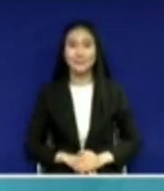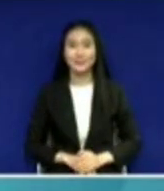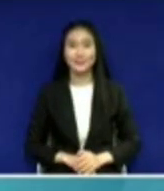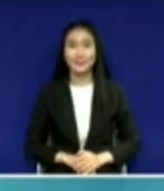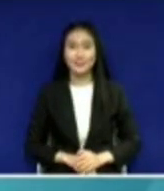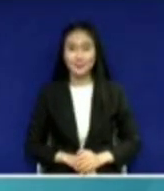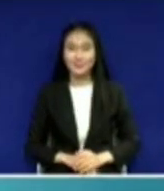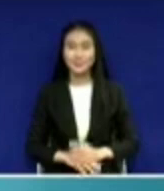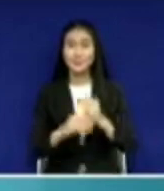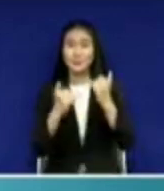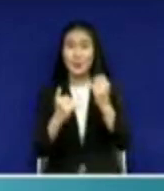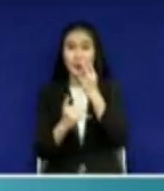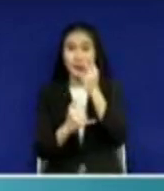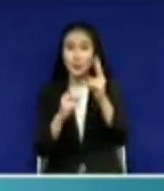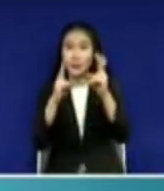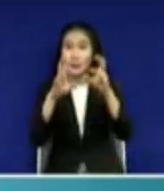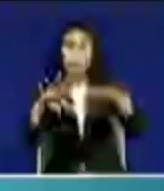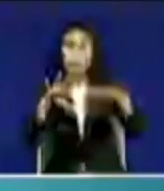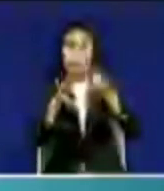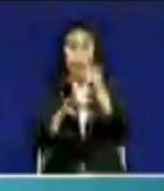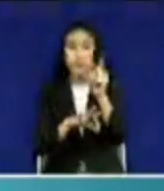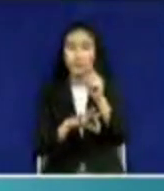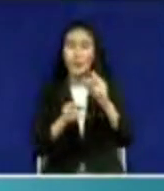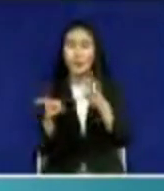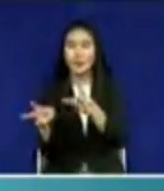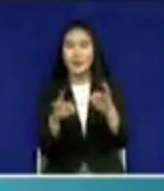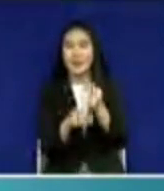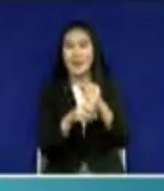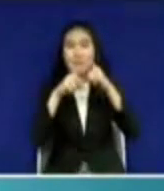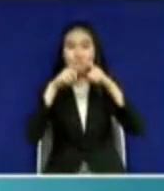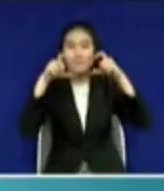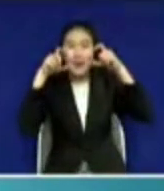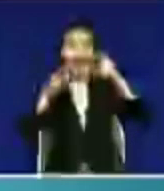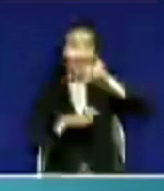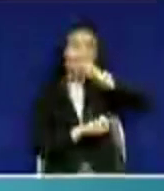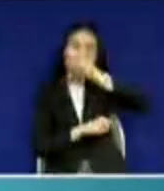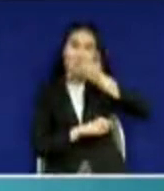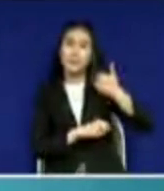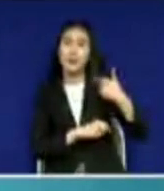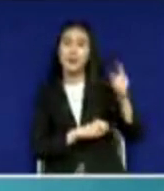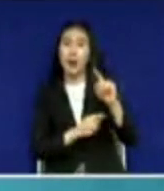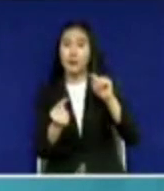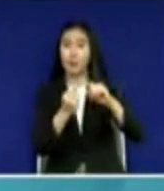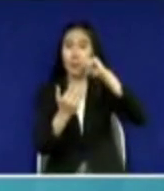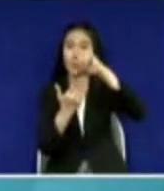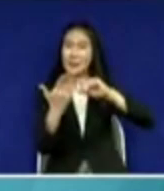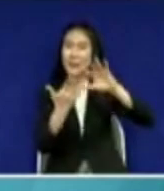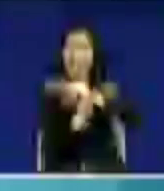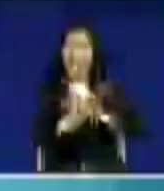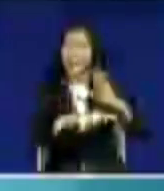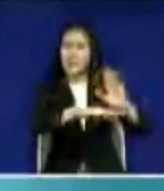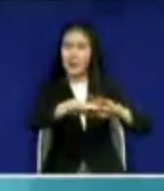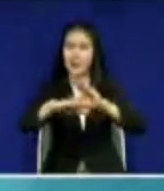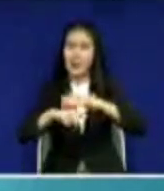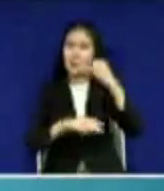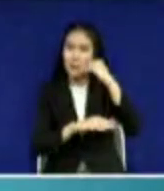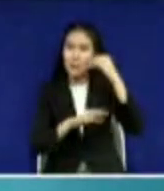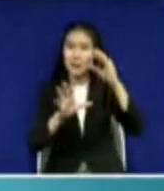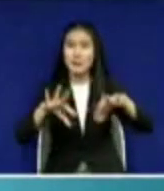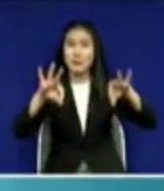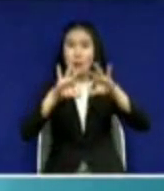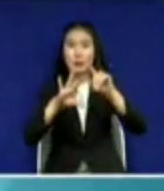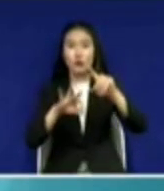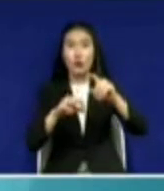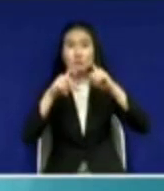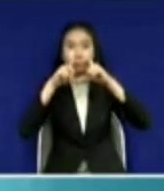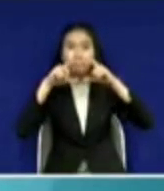ประเด็นนี้นะคะเป็นเรื่องของการสวมหน้ากากอนามัยค่ะที่ประเทศไทยของเรานะคะเน้นย้ำมาตลอดในเรื่องของการสวมหน้ากาก